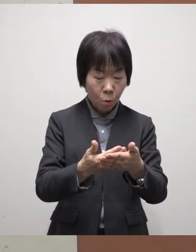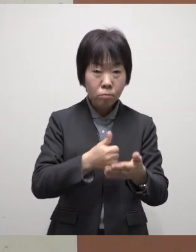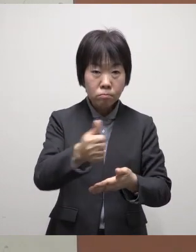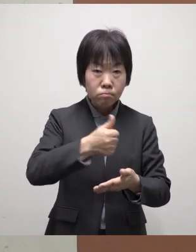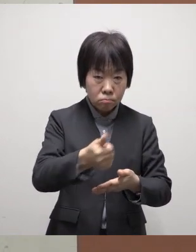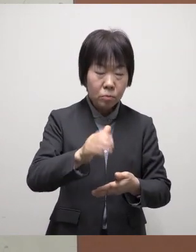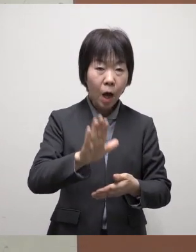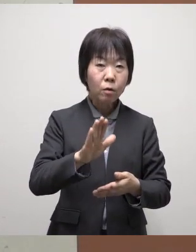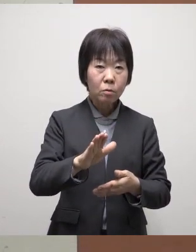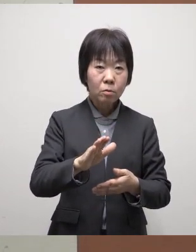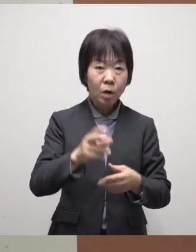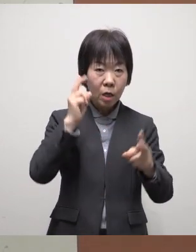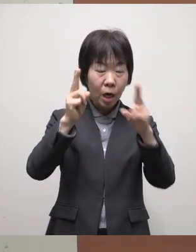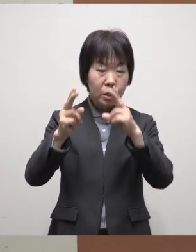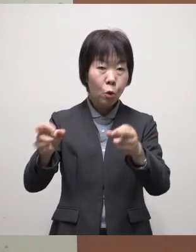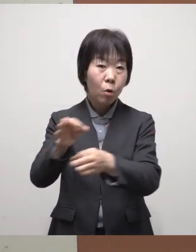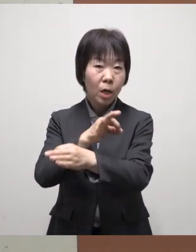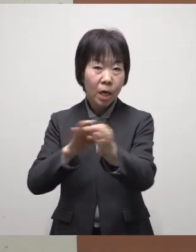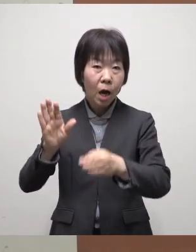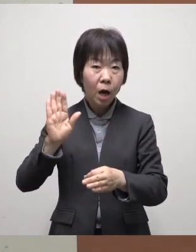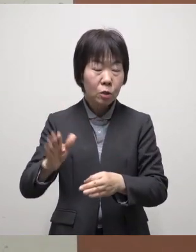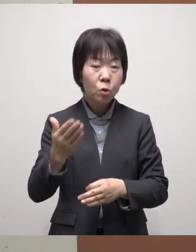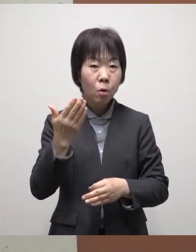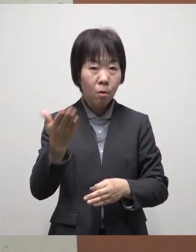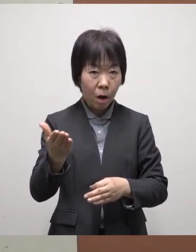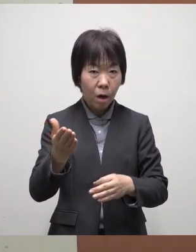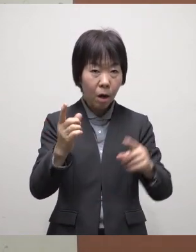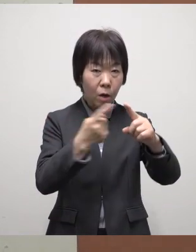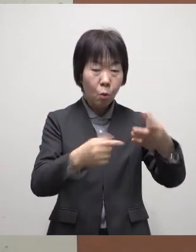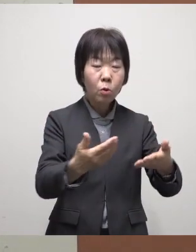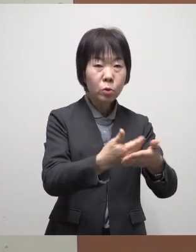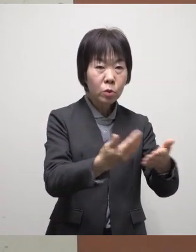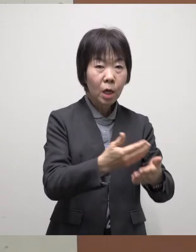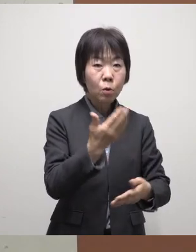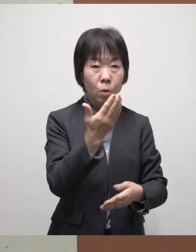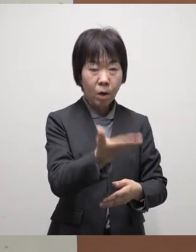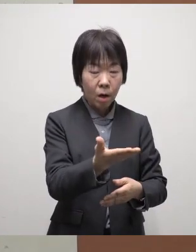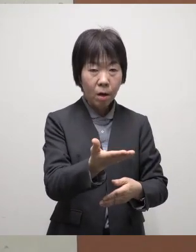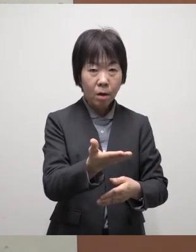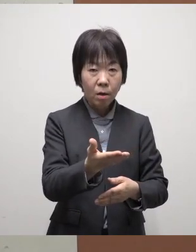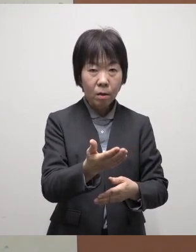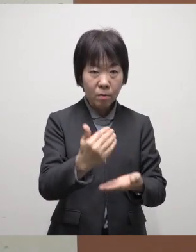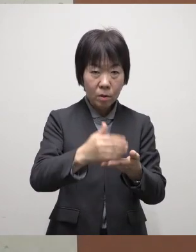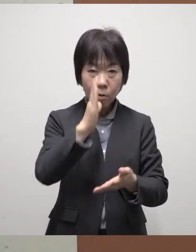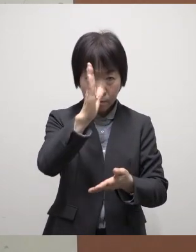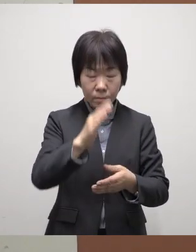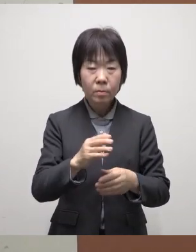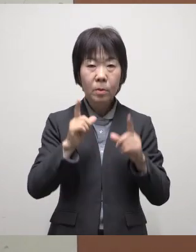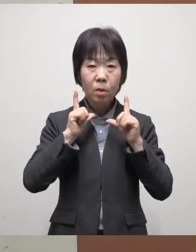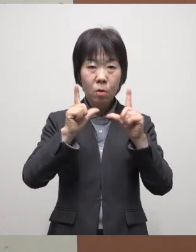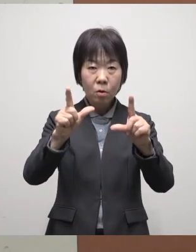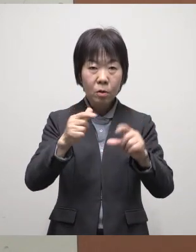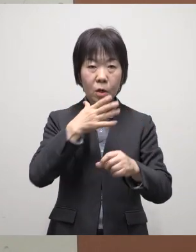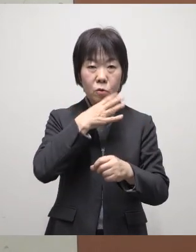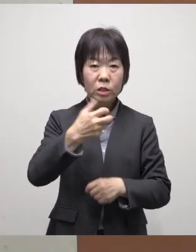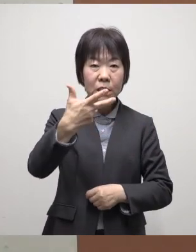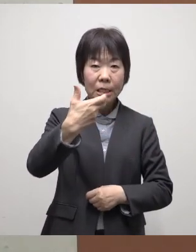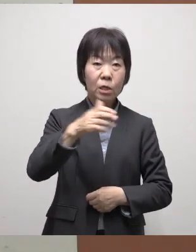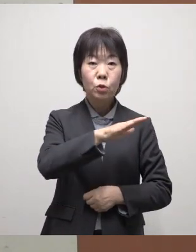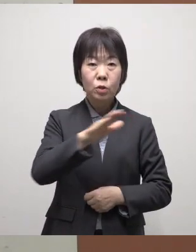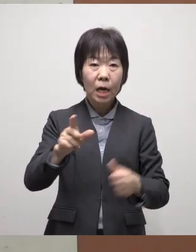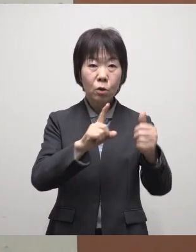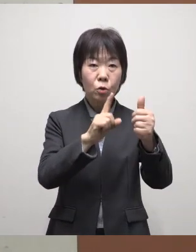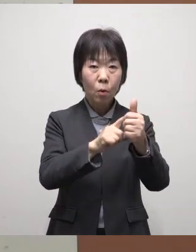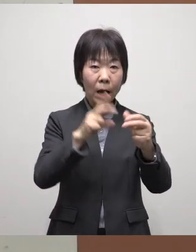はい会社を経営されてる方なのかもしくは高職に就かれている方なのかな70代の方は